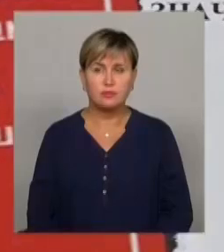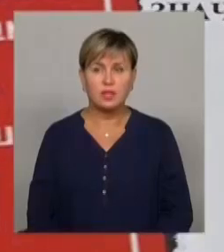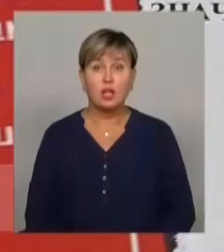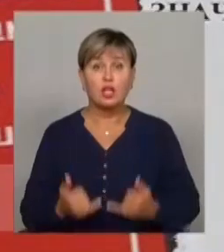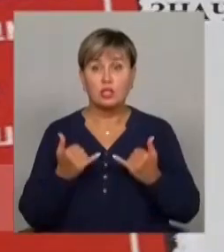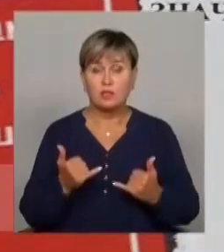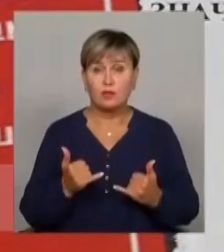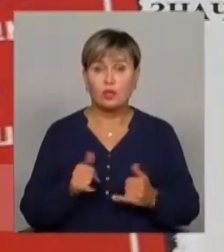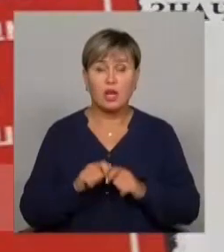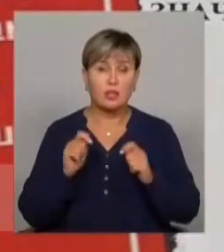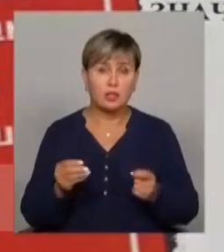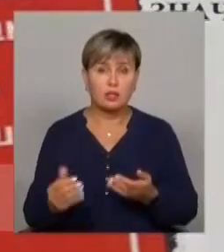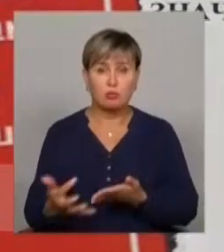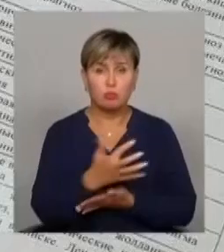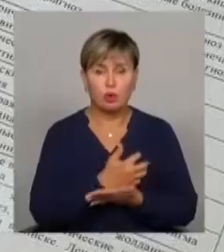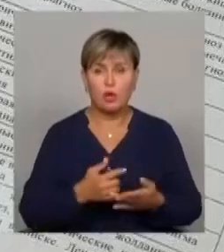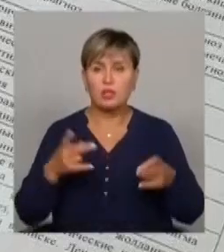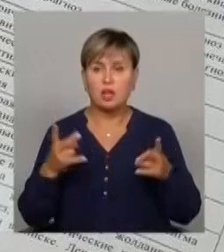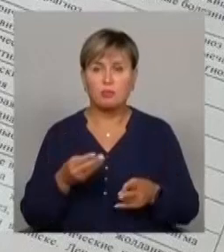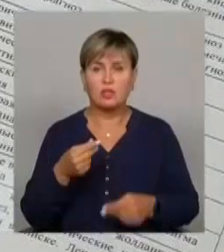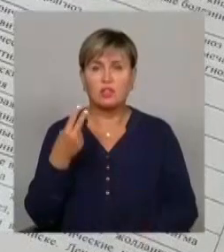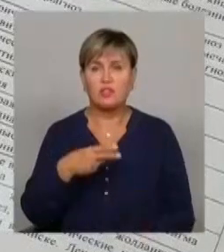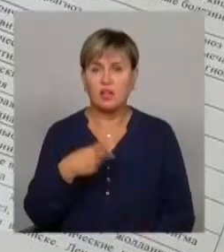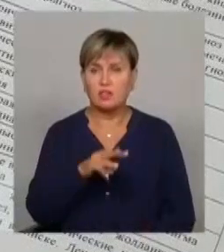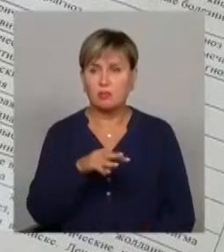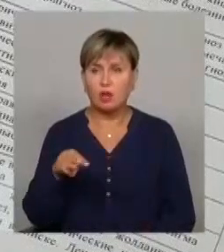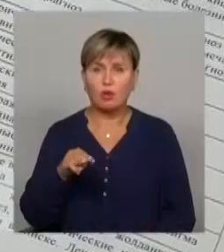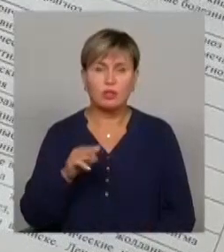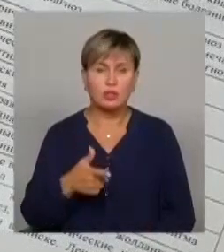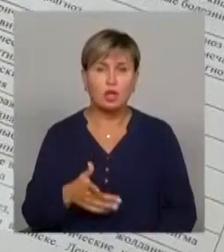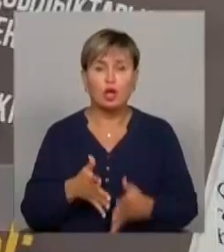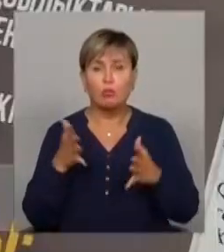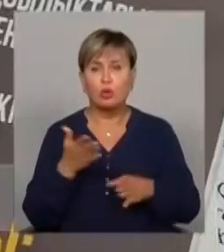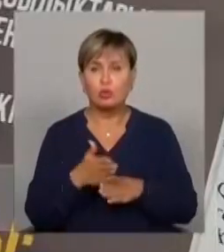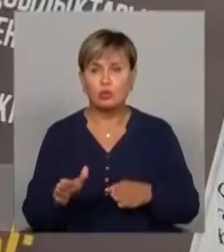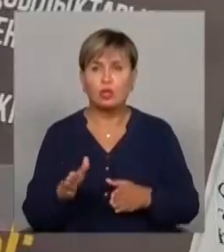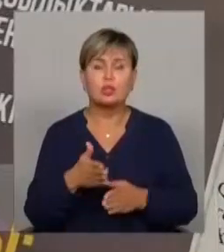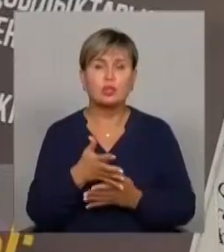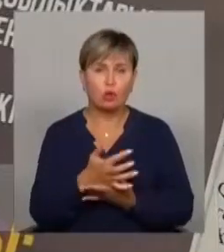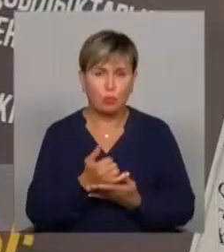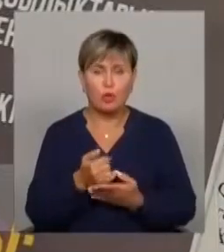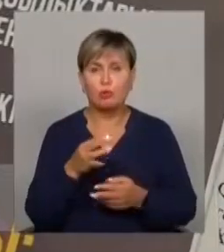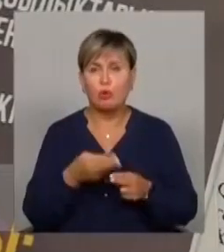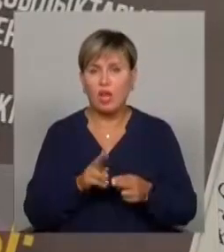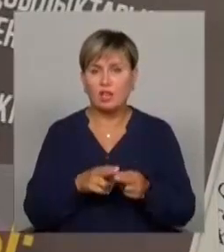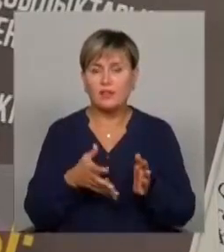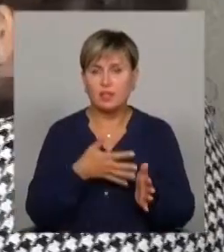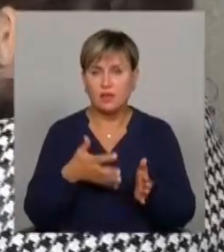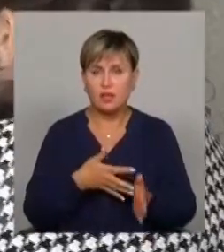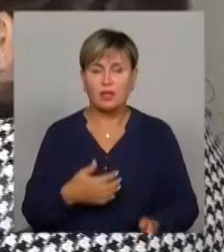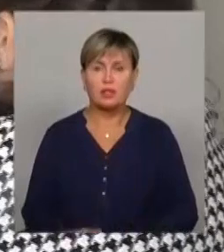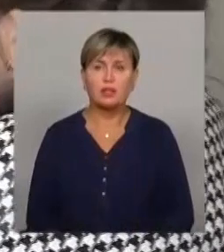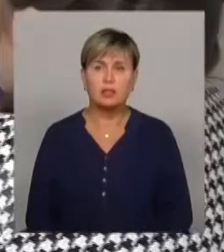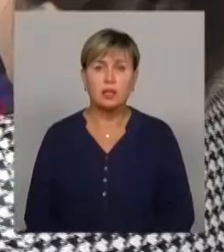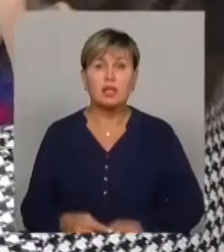Сегодня для Фатимы открыт сбор. Необходимая сумма 20 миллионов тенге. Большая часть денег уже собрана, но этого недостаточно.